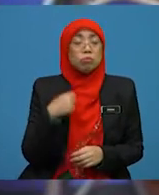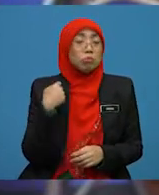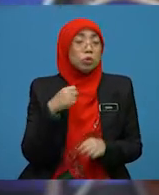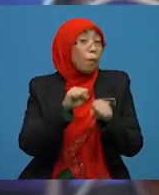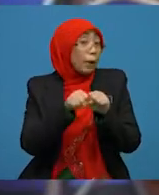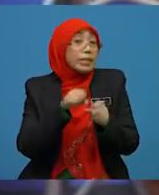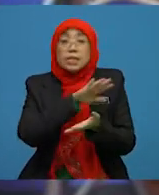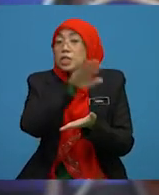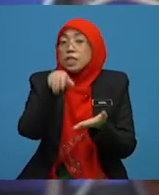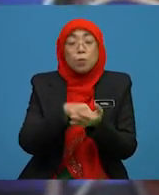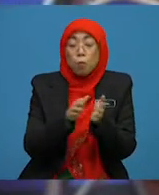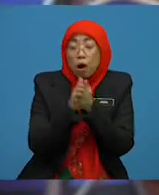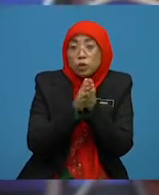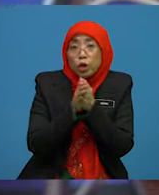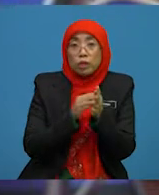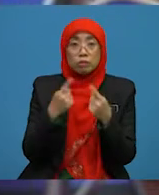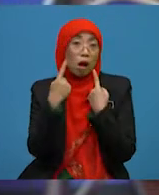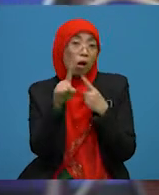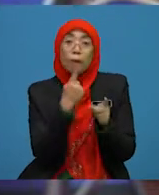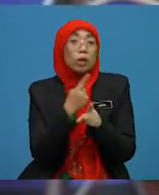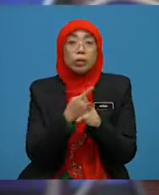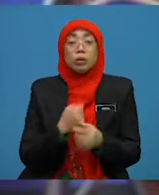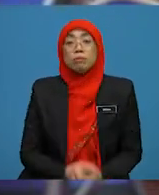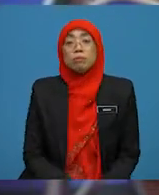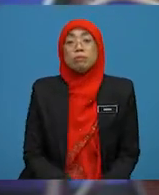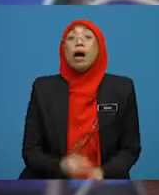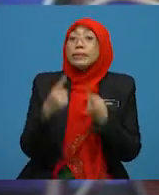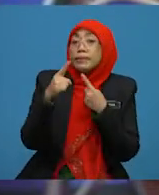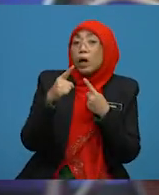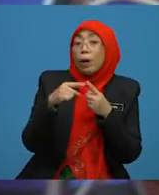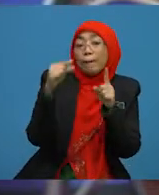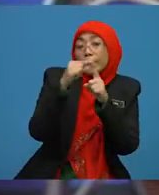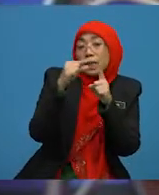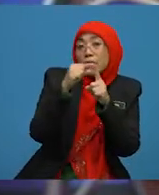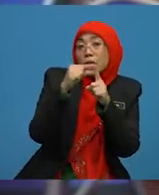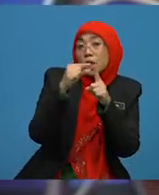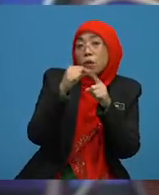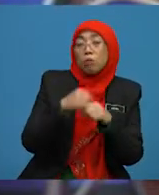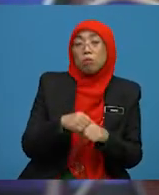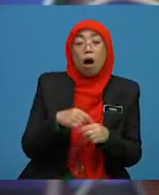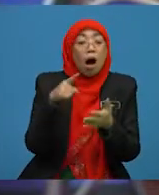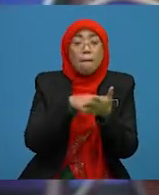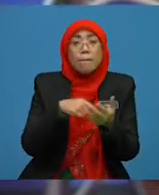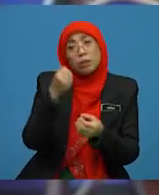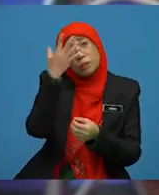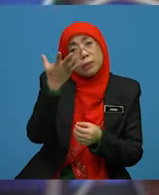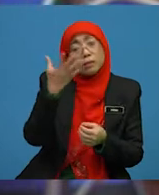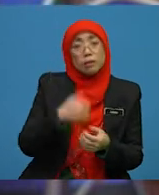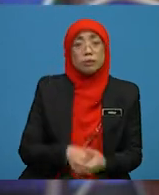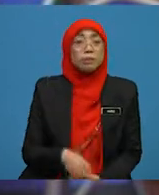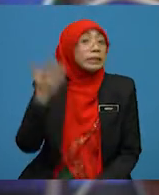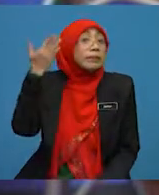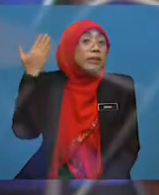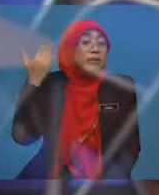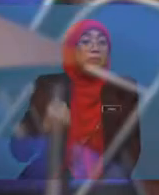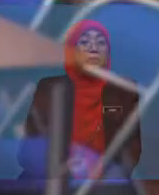pelajar. Sila jawab soalan berdasarkan isi pelajaran yang telah cikgu sampaikan sebentar